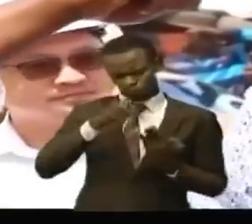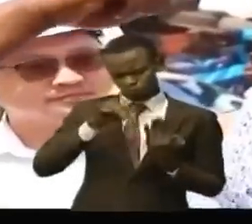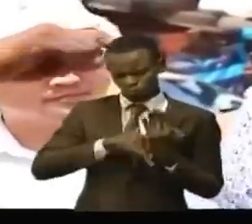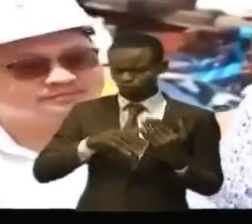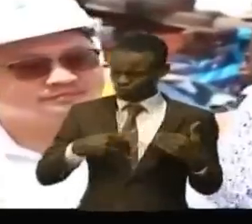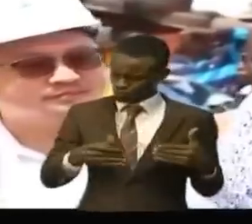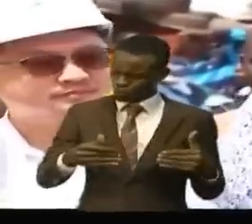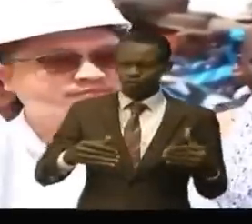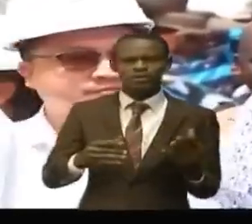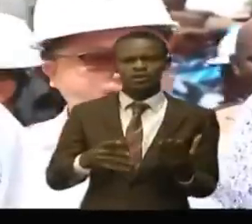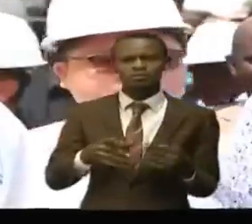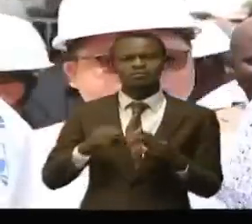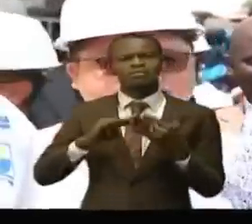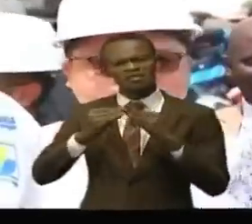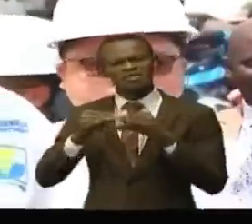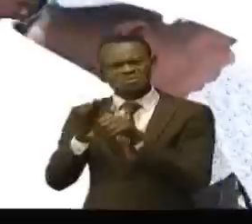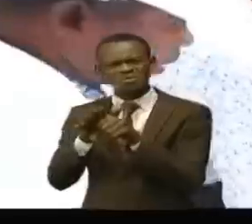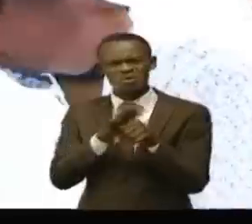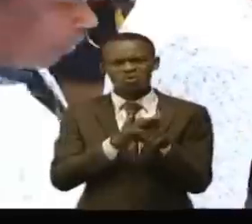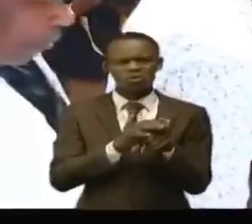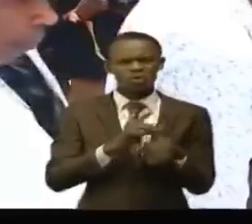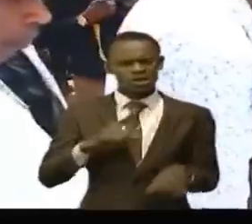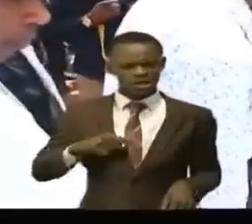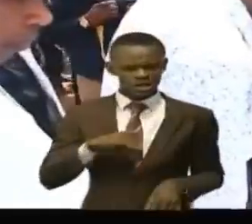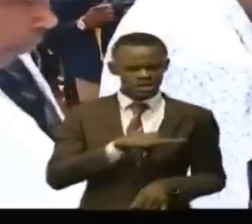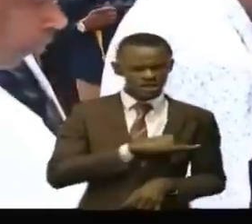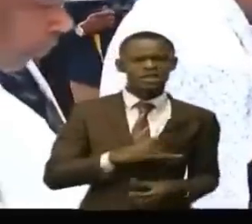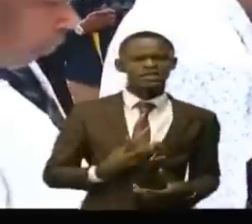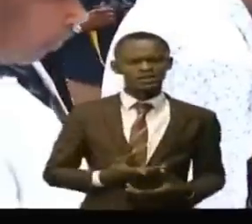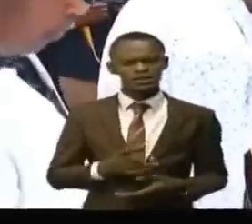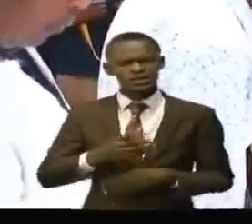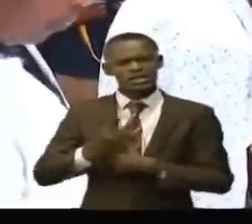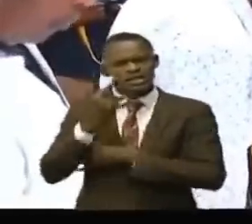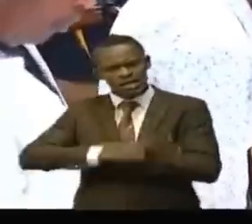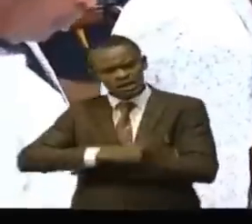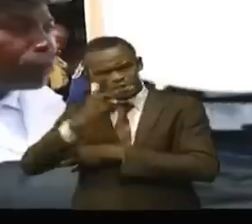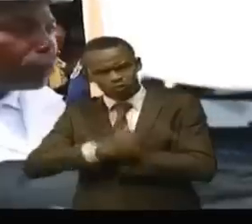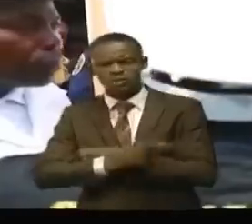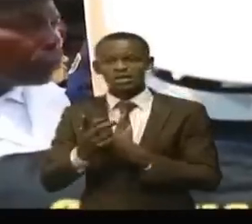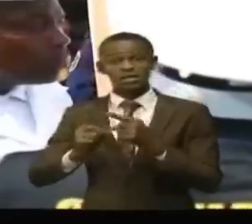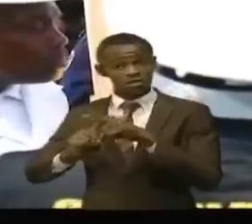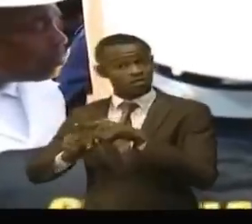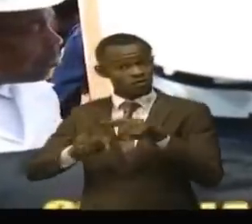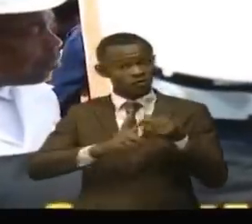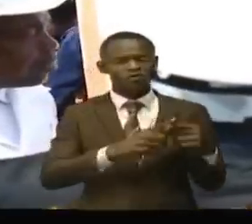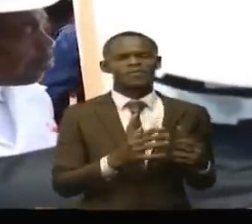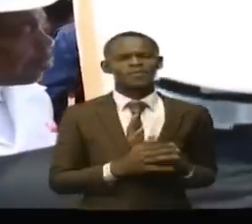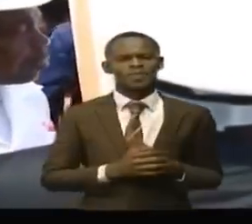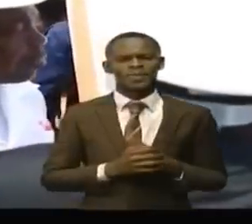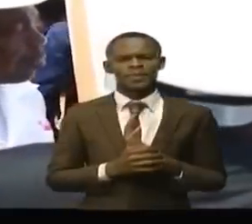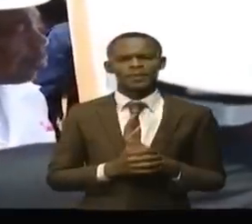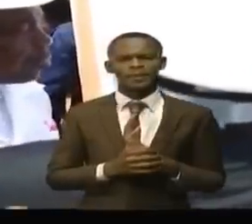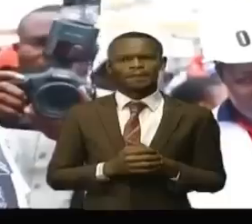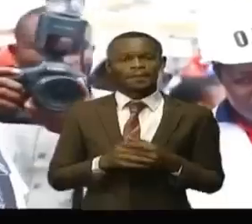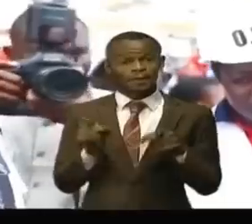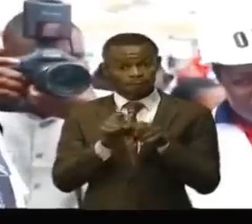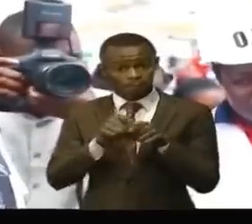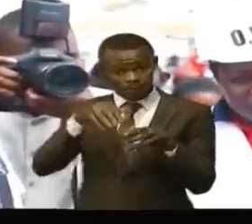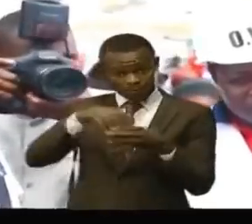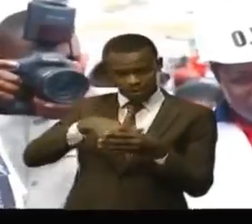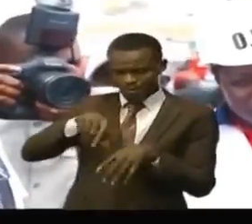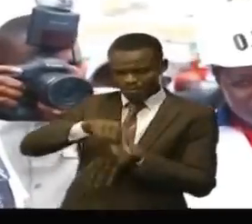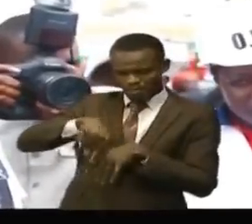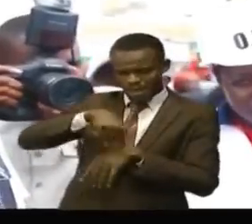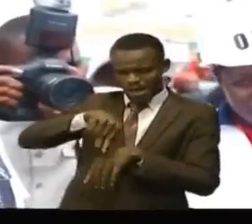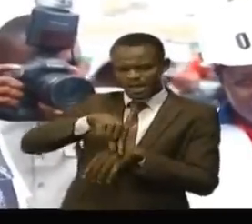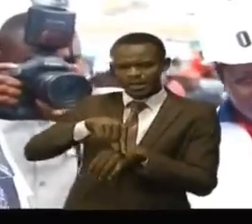gouverneur Jacques Kiaboula Katoué est de voir les infrastructures de la province se métamorphoser. Le projet sera plus exécuté dans les quartiers périphériques, un